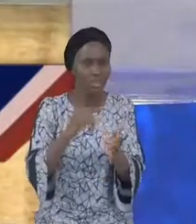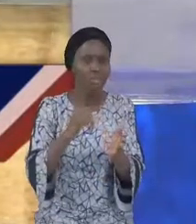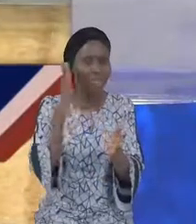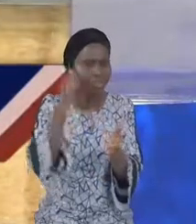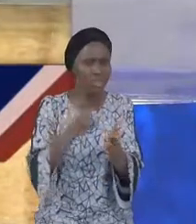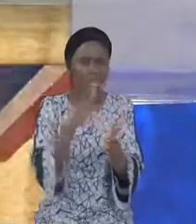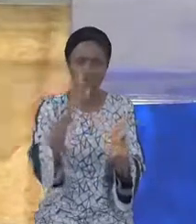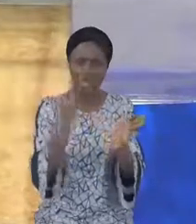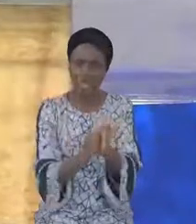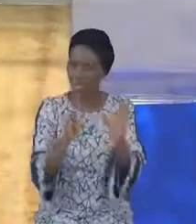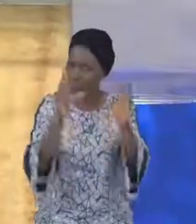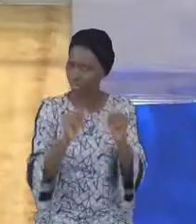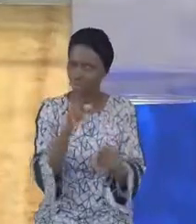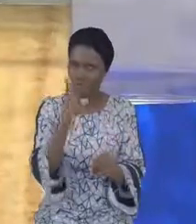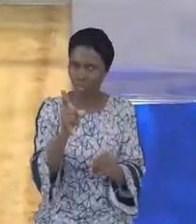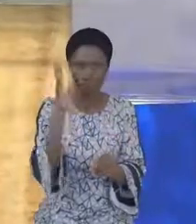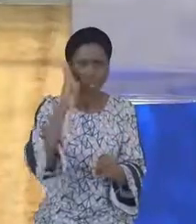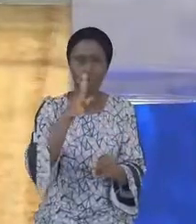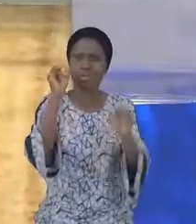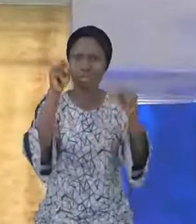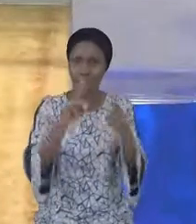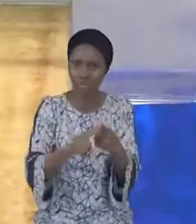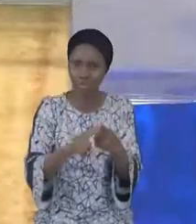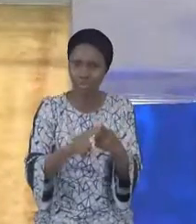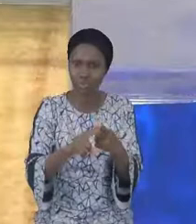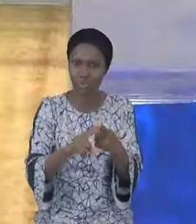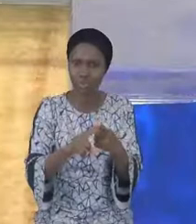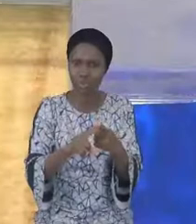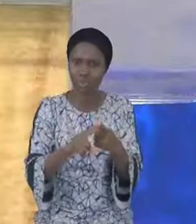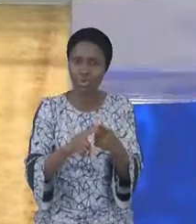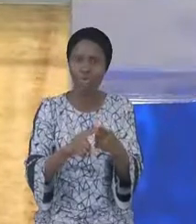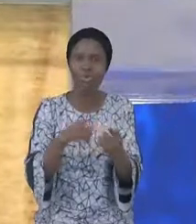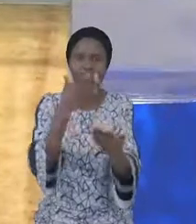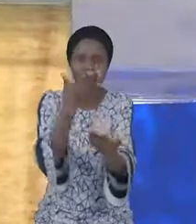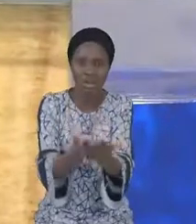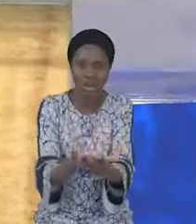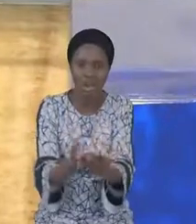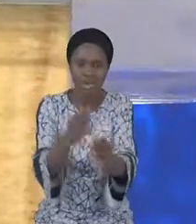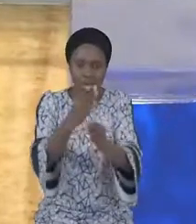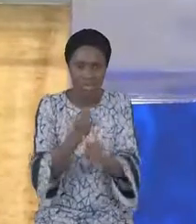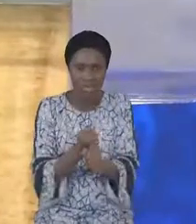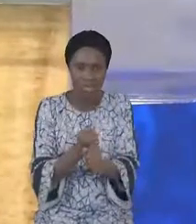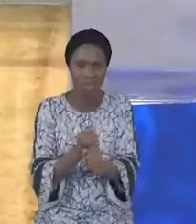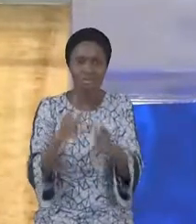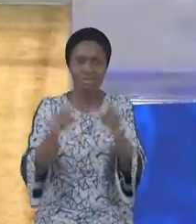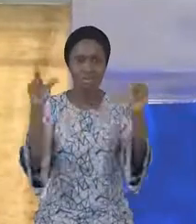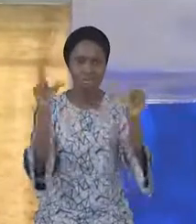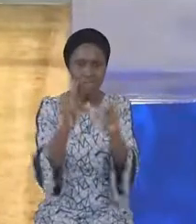personne ne soit trouvé, que personne n'arrive à obtenir.